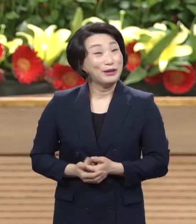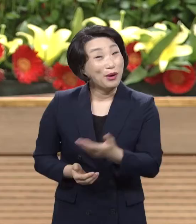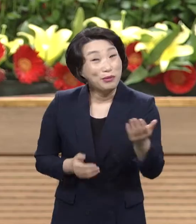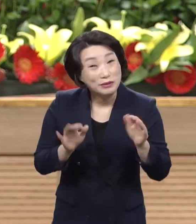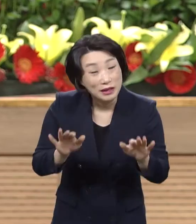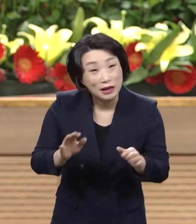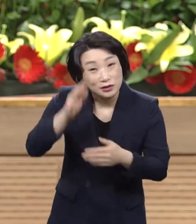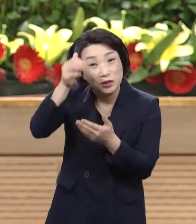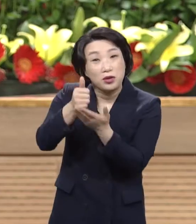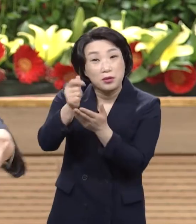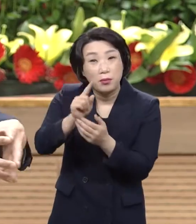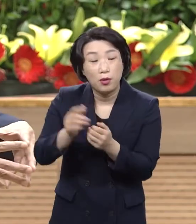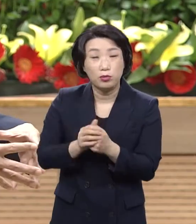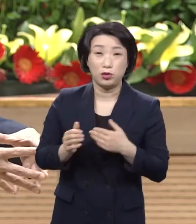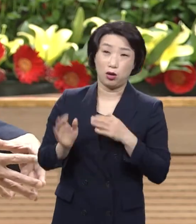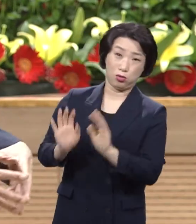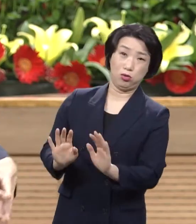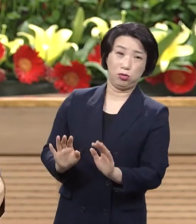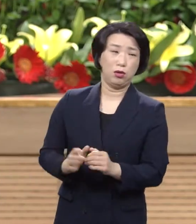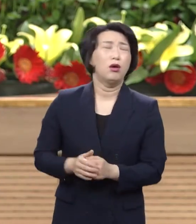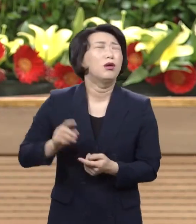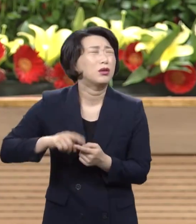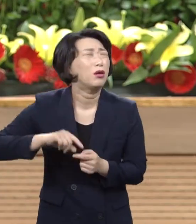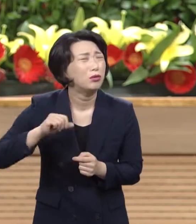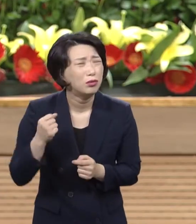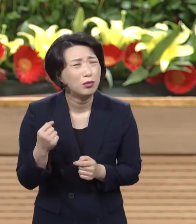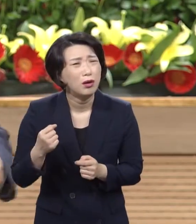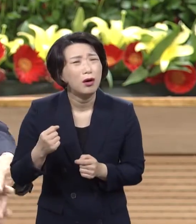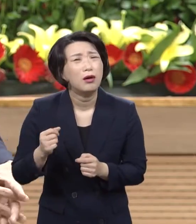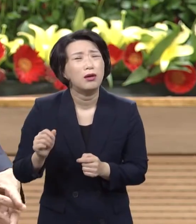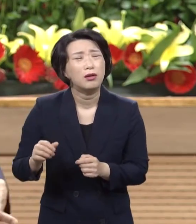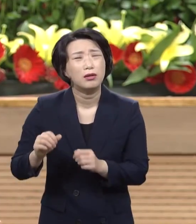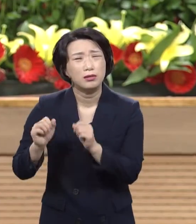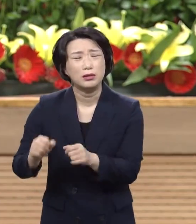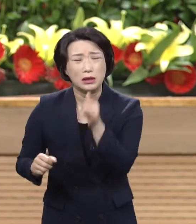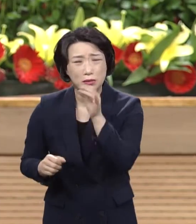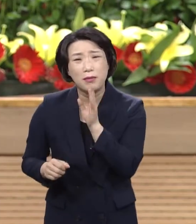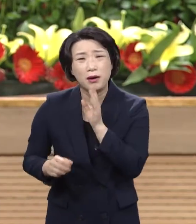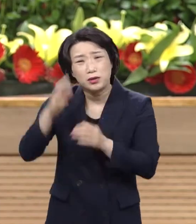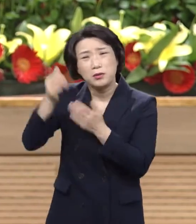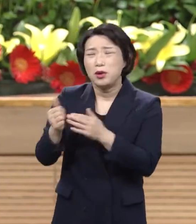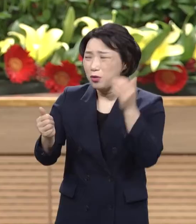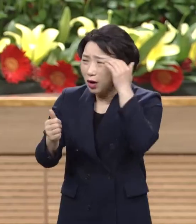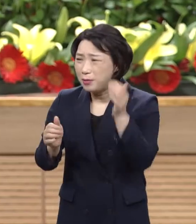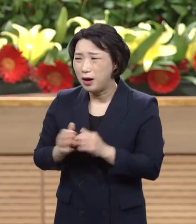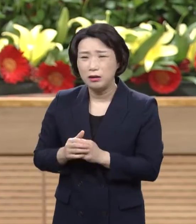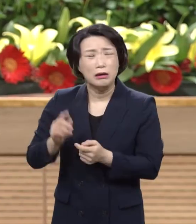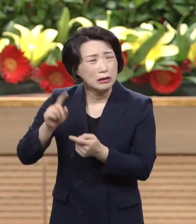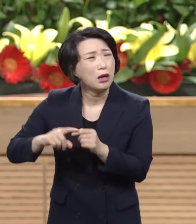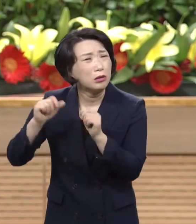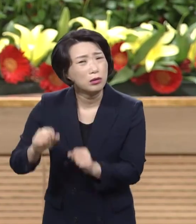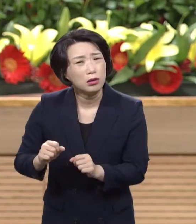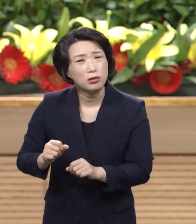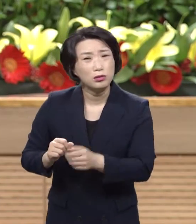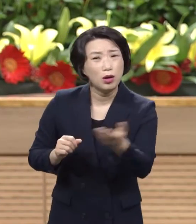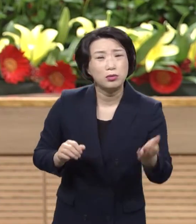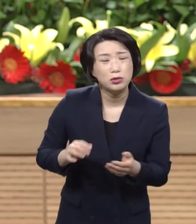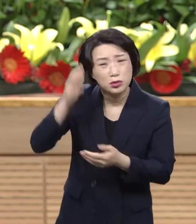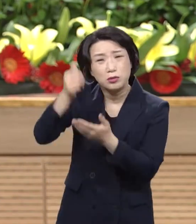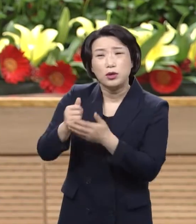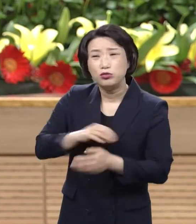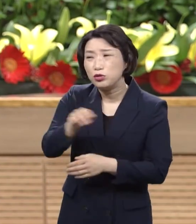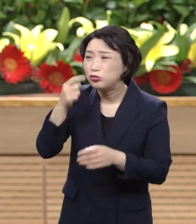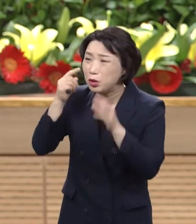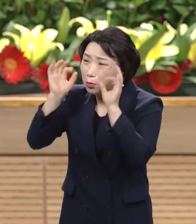그러니까 성령은 거역하면 거역당하고 해방하면 해방당하고 할 때 얼마나 보이지도 않는